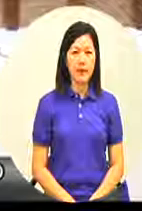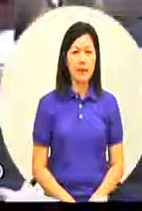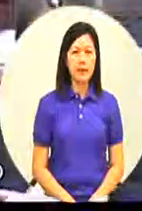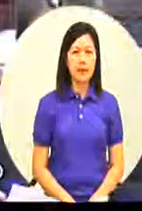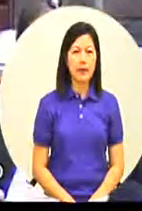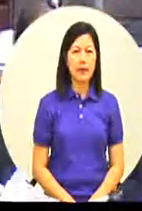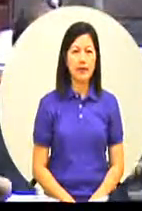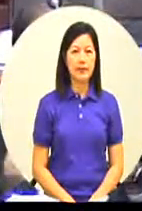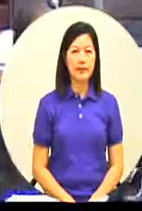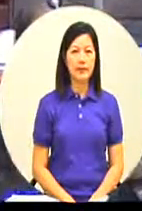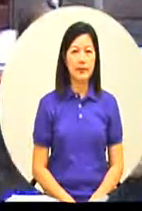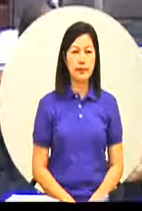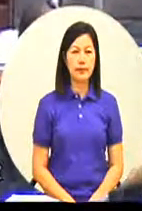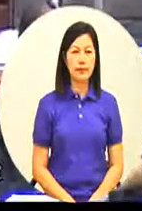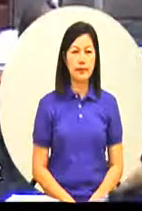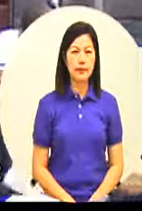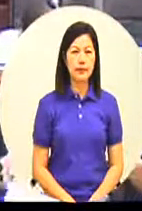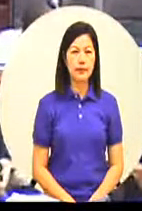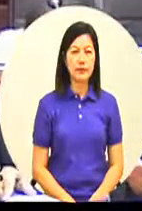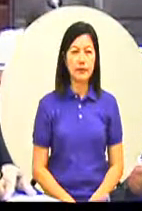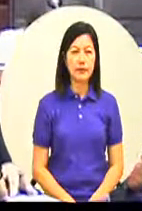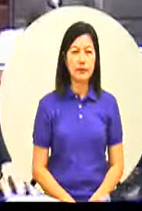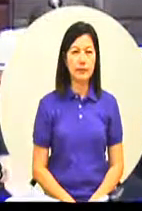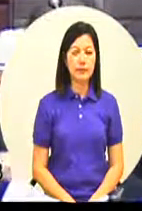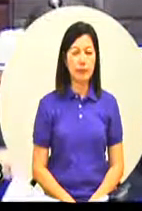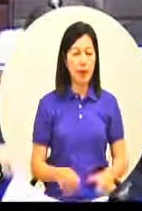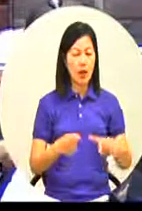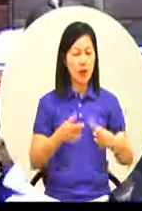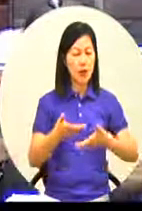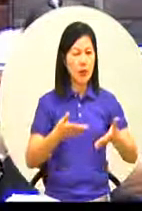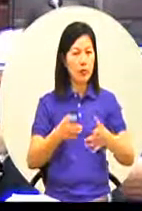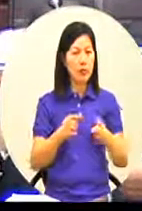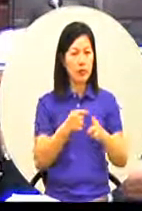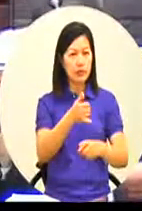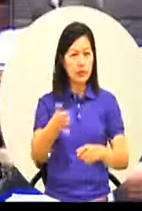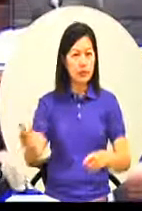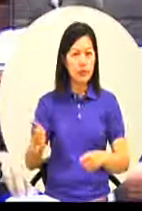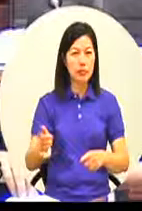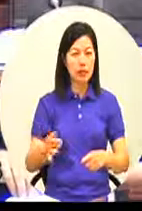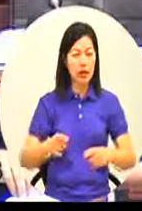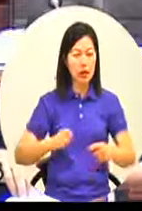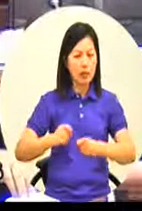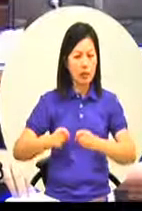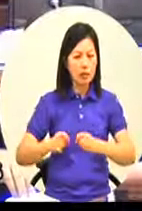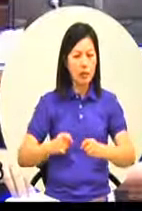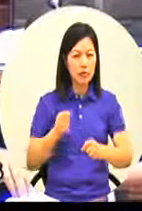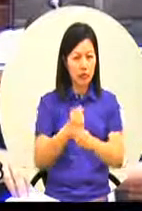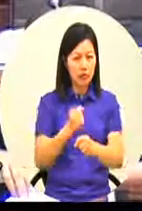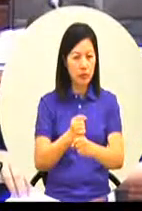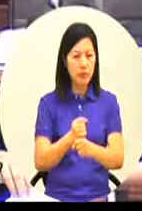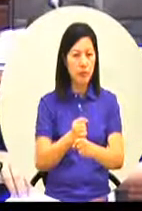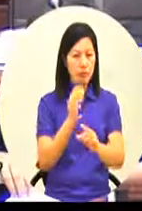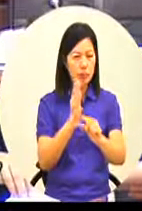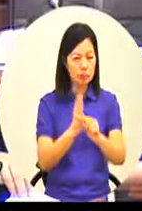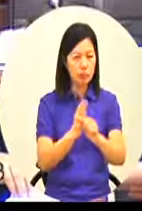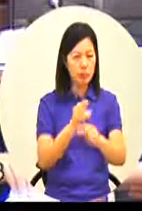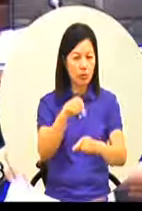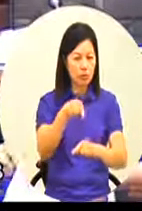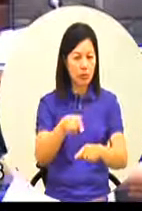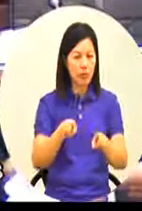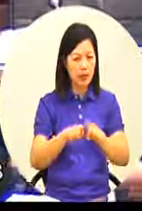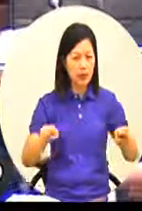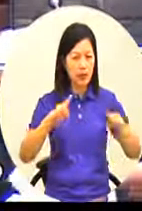谢议员哈。任何公务人员哦，在公部门执行一般的行政业务，都会很平